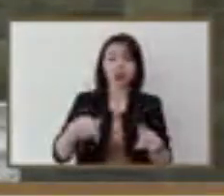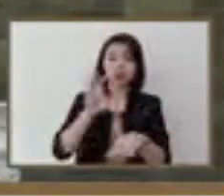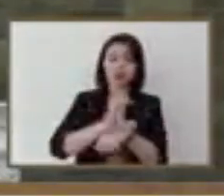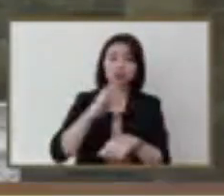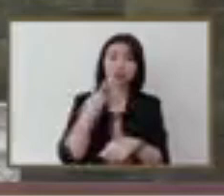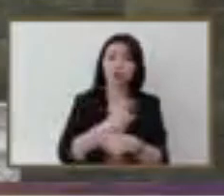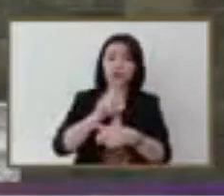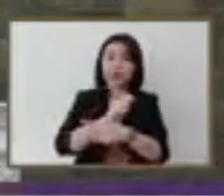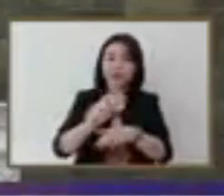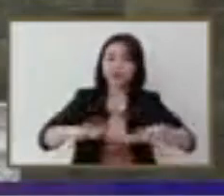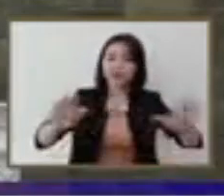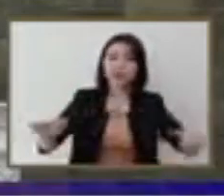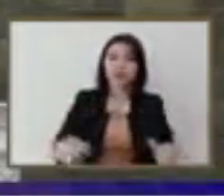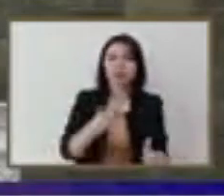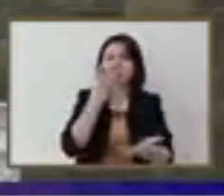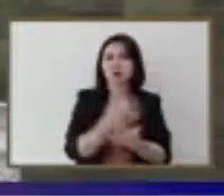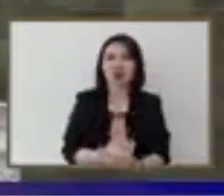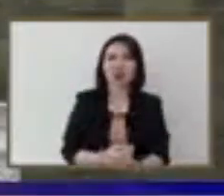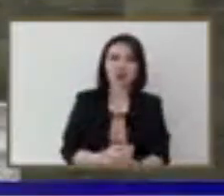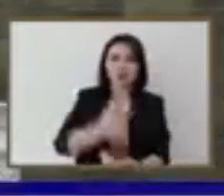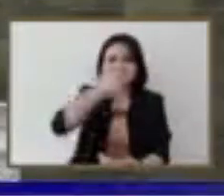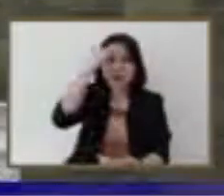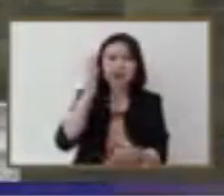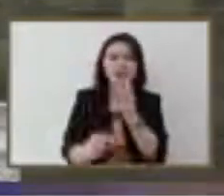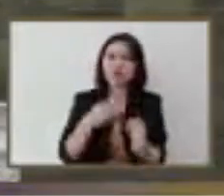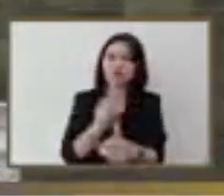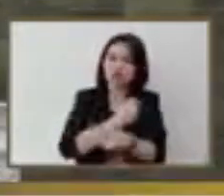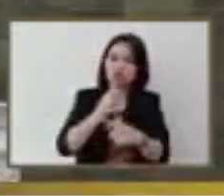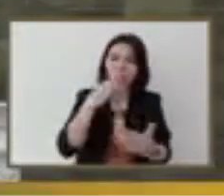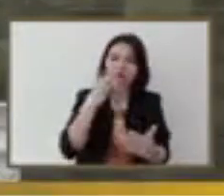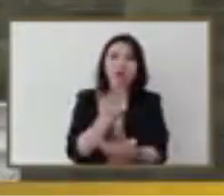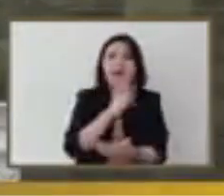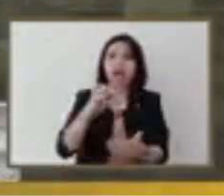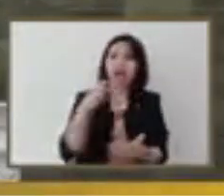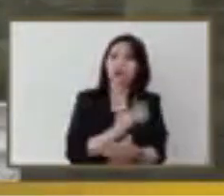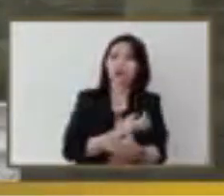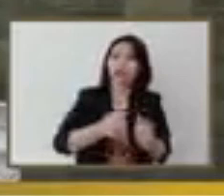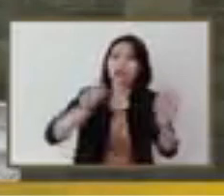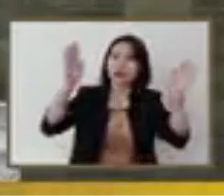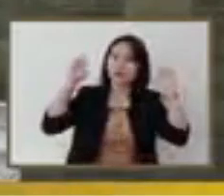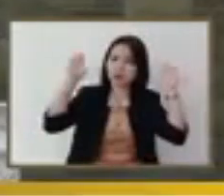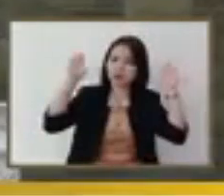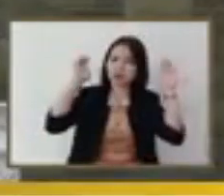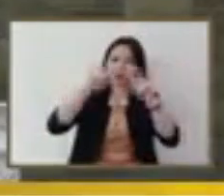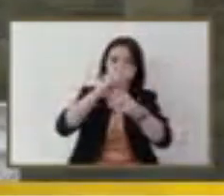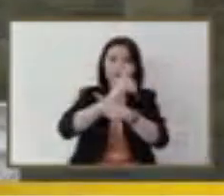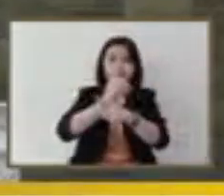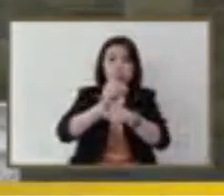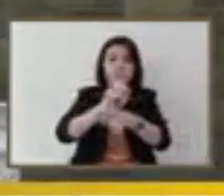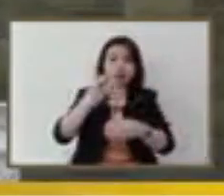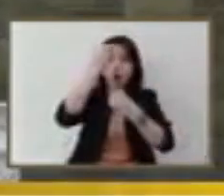bata. Kaya kung nasa training na po tayo, once na nag-submit kayo sa discipline, I'm talking about